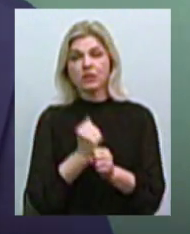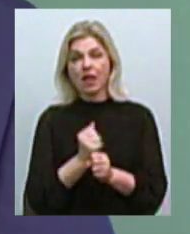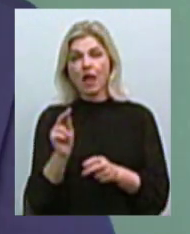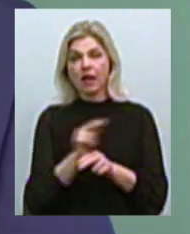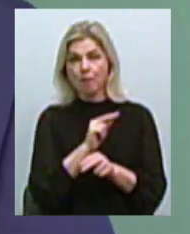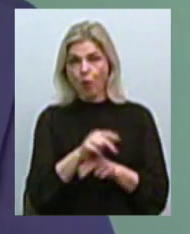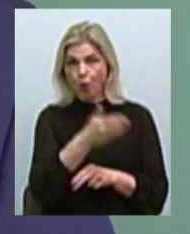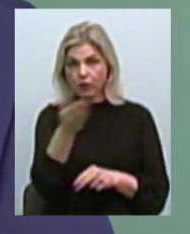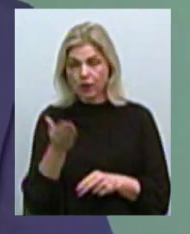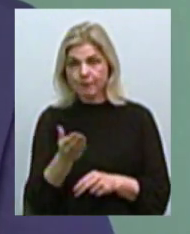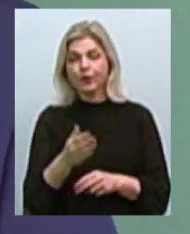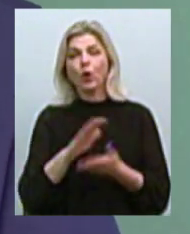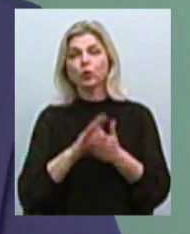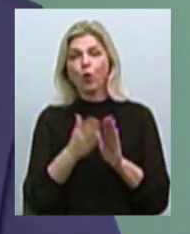на